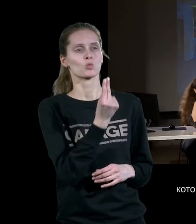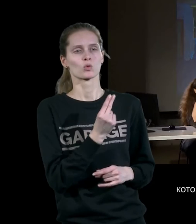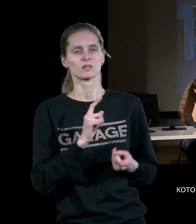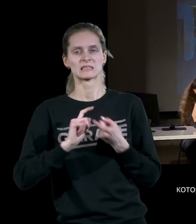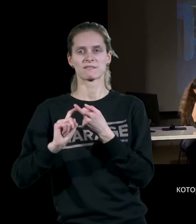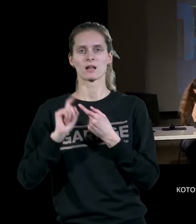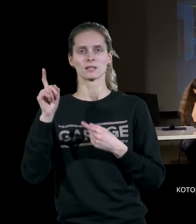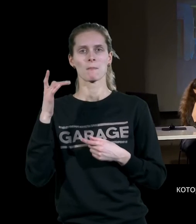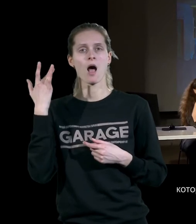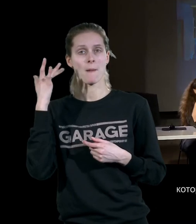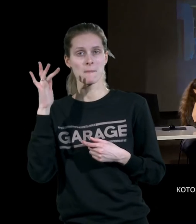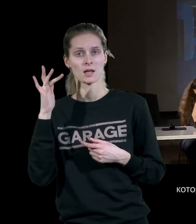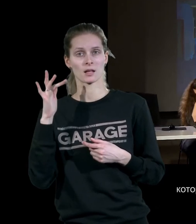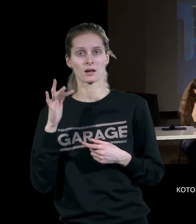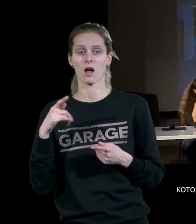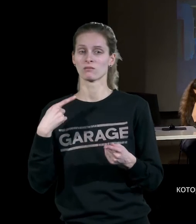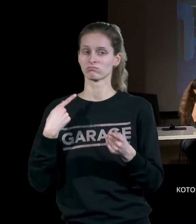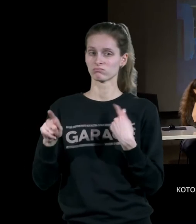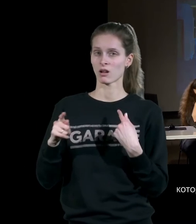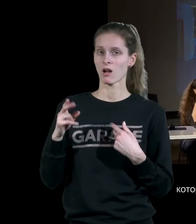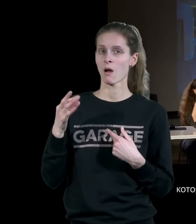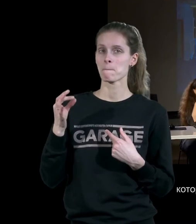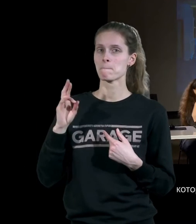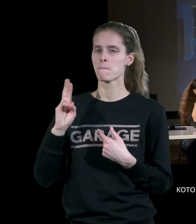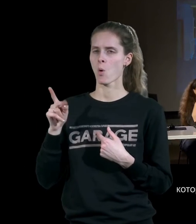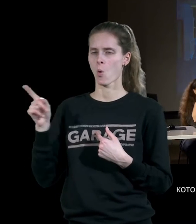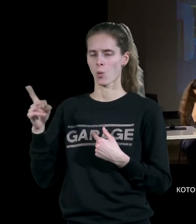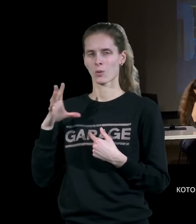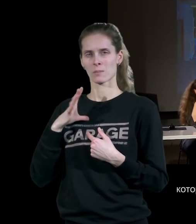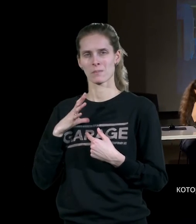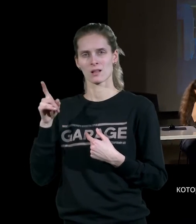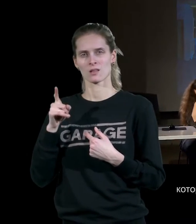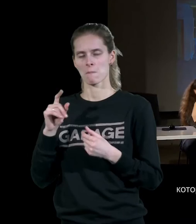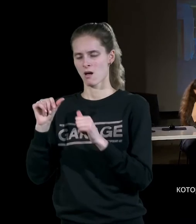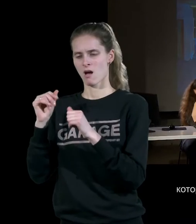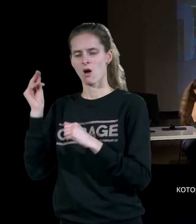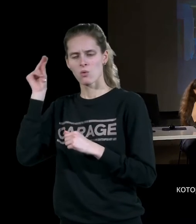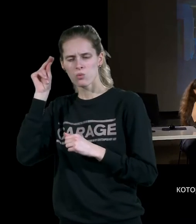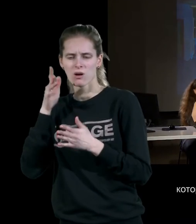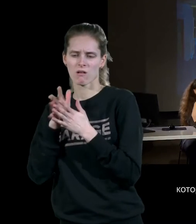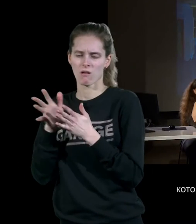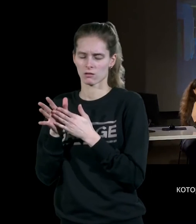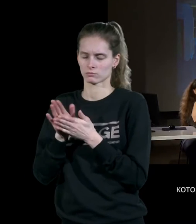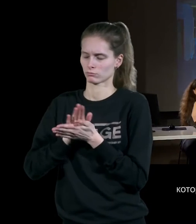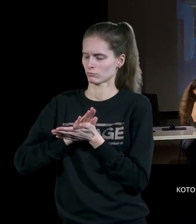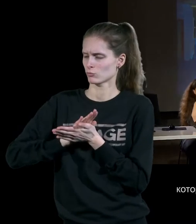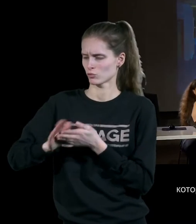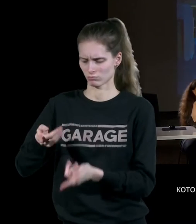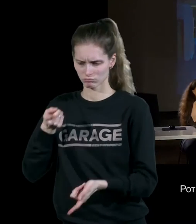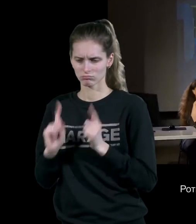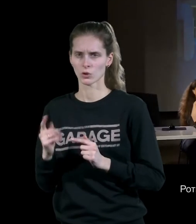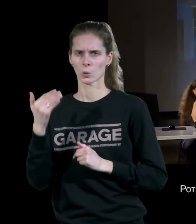Поллока, который формировался именно в русле сугубо американского искусства, он был учеником Томаса Харта